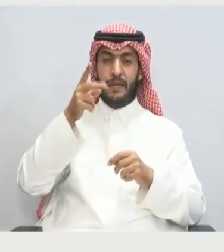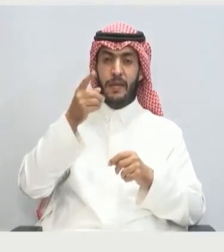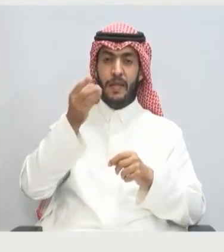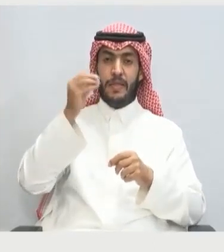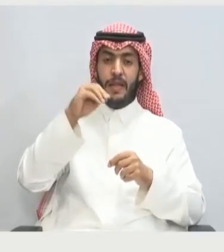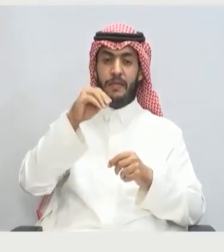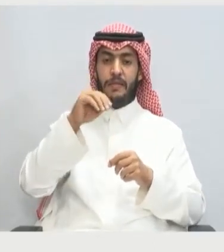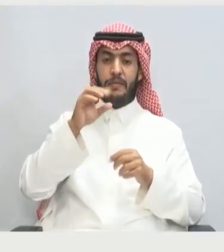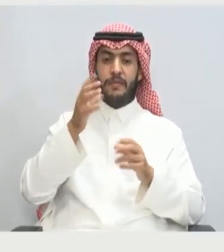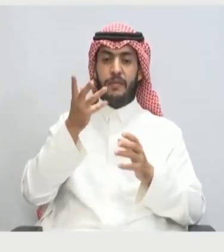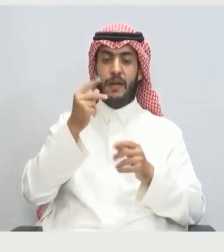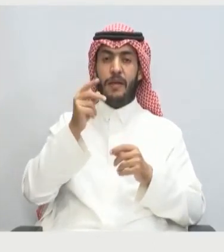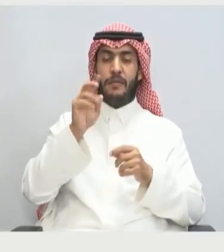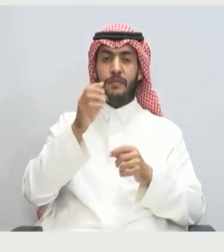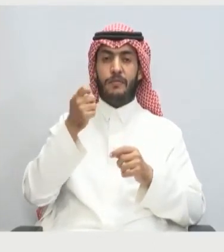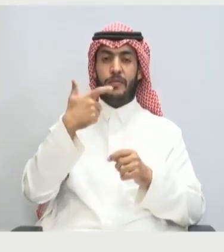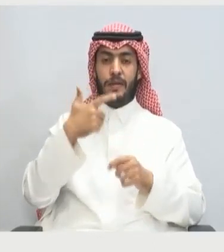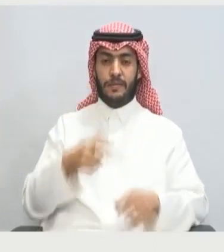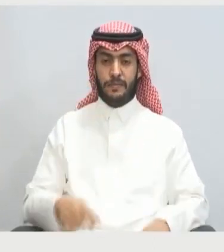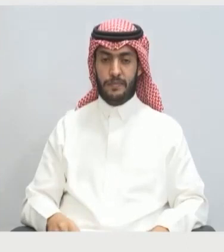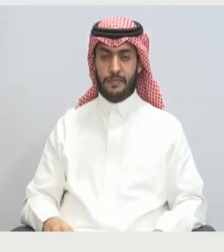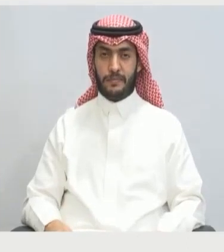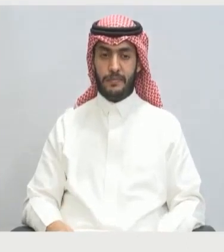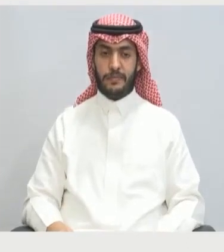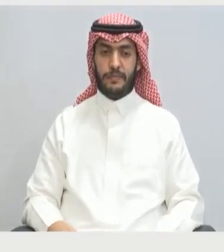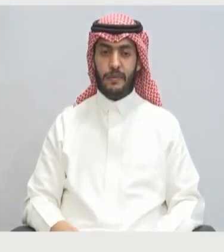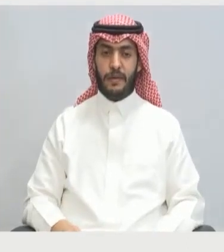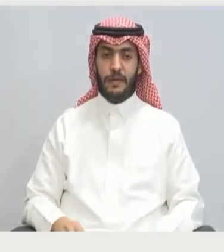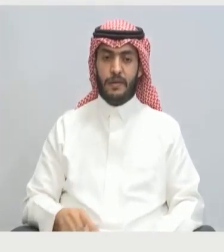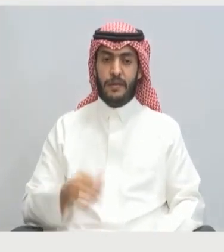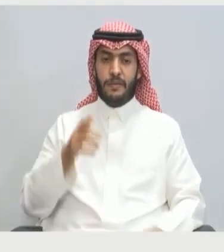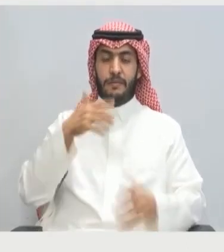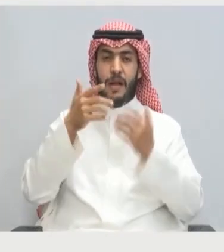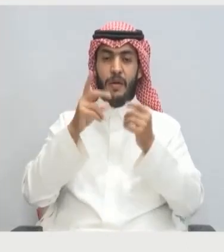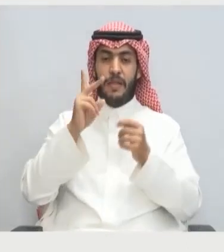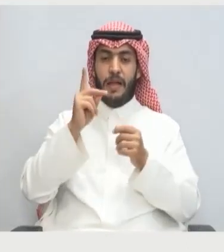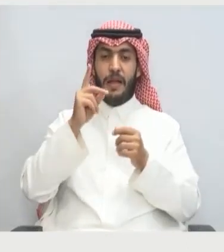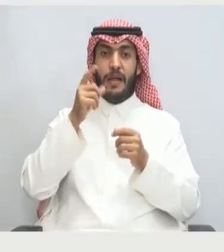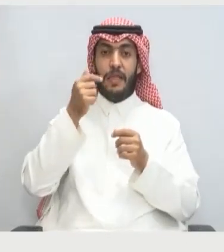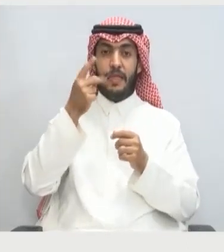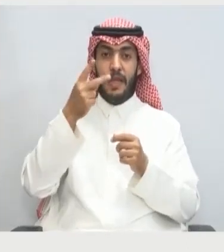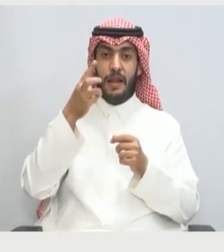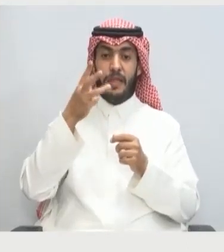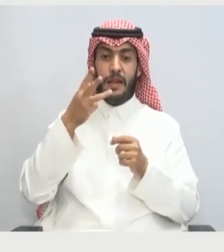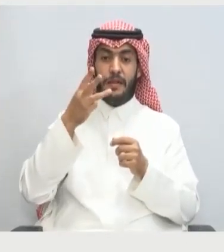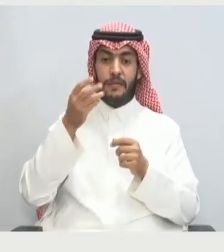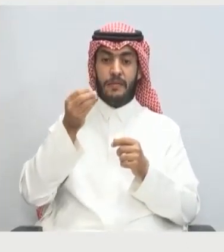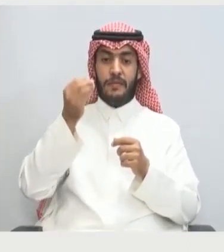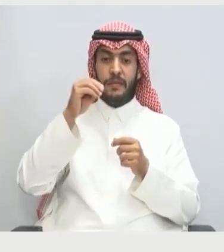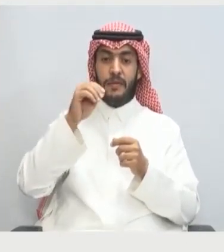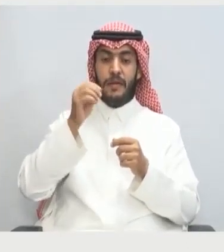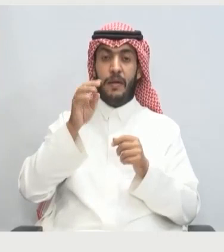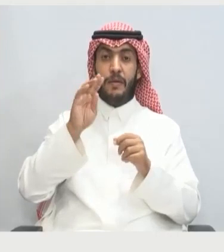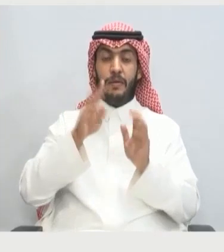الاولى تضاعفت عندي السرعه لاحظ ايضا المحاوله الثانيه والثالثه تضاعفت تقريبا